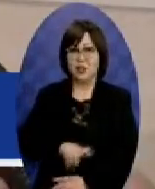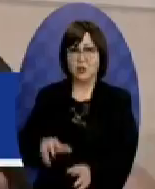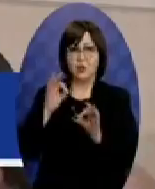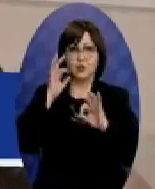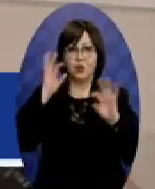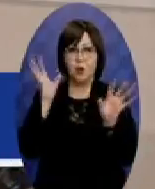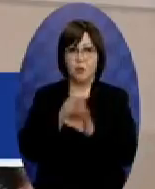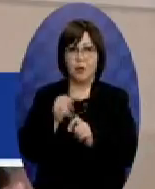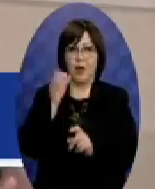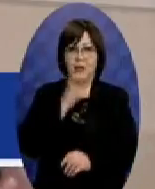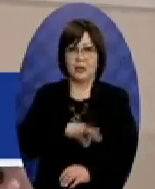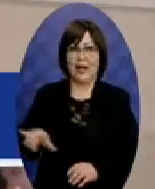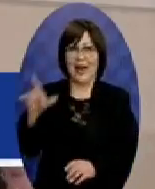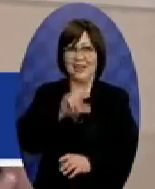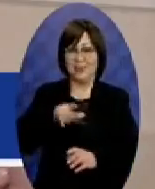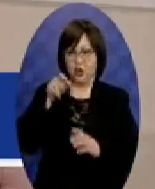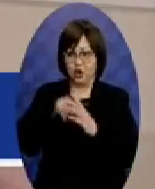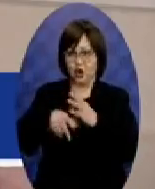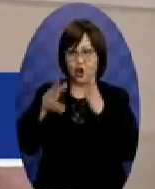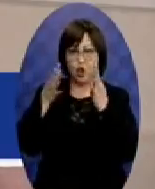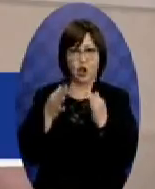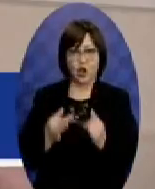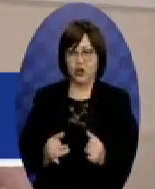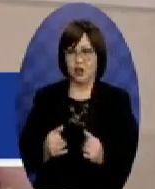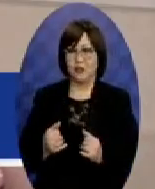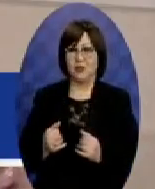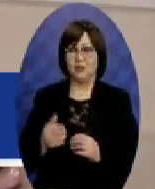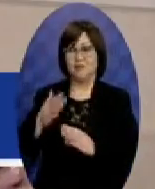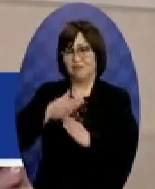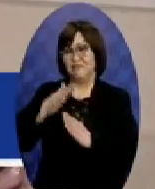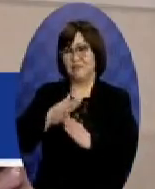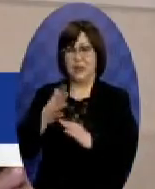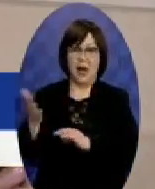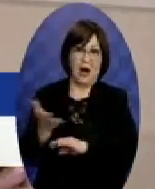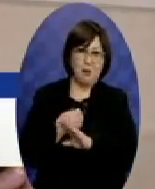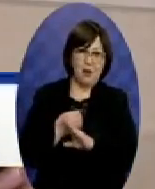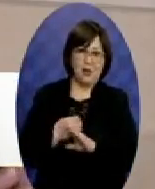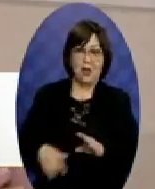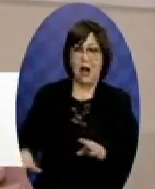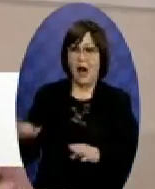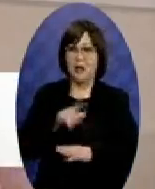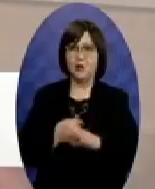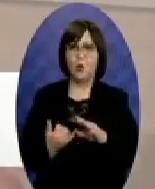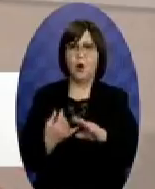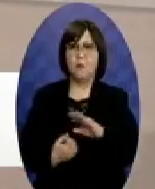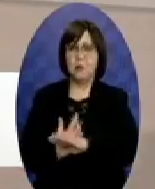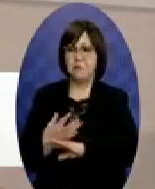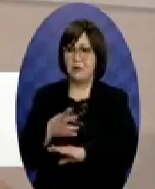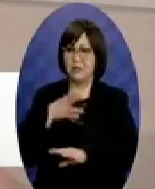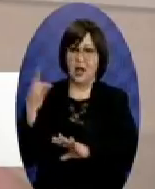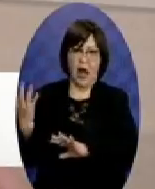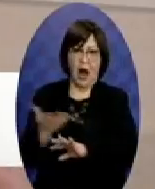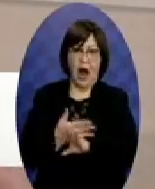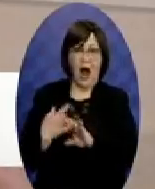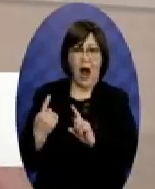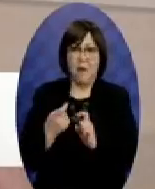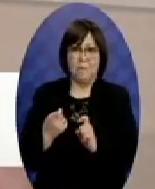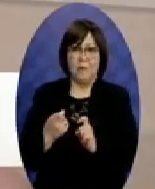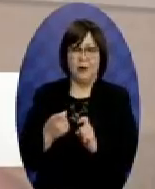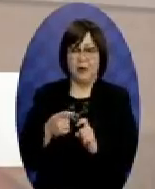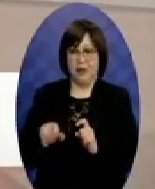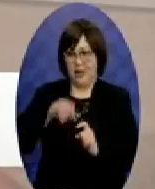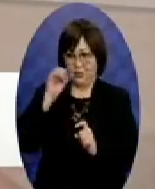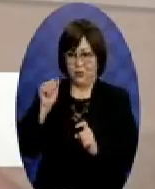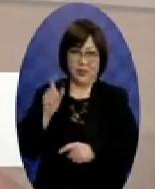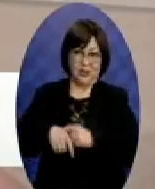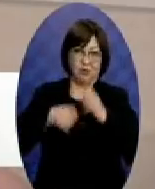ашиглах газрын доротлыг доротлоос аль болох сэргийлэх, хамгаалах, бэлчээрээ хамгаалж авч үлдэх энэ асуудал дээр илүү анхаарал